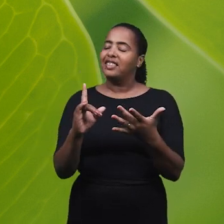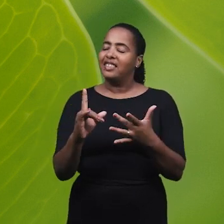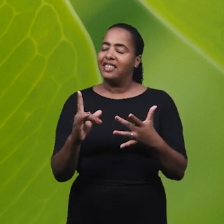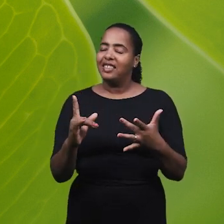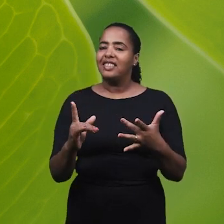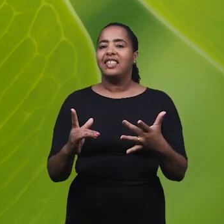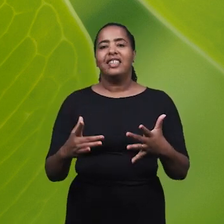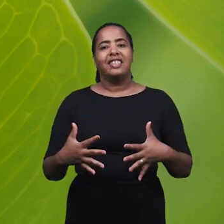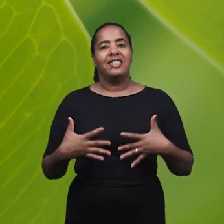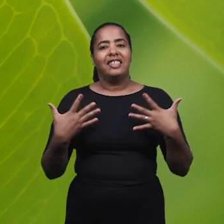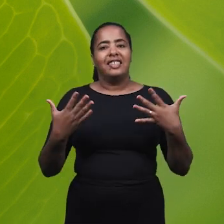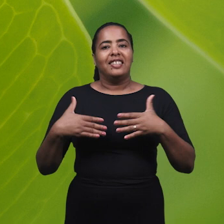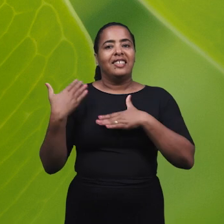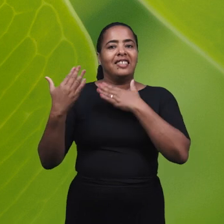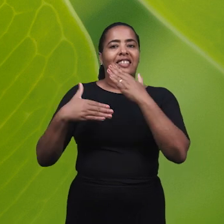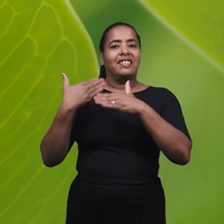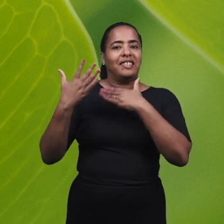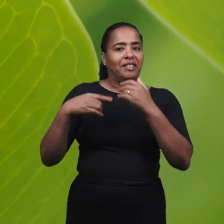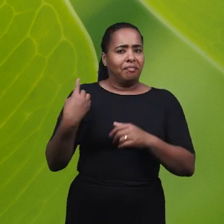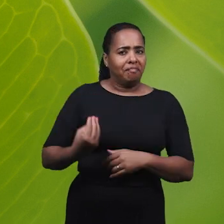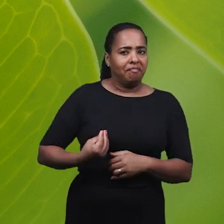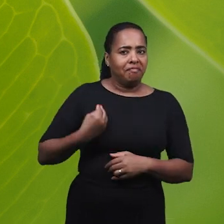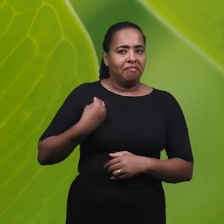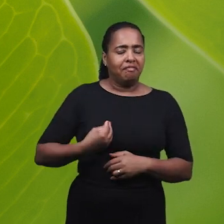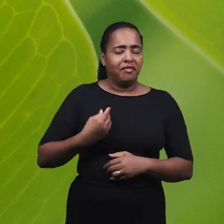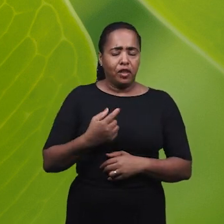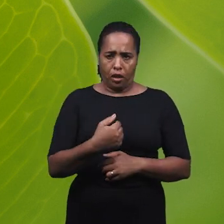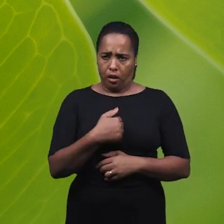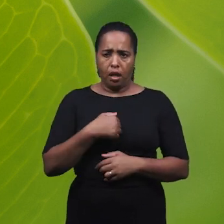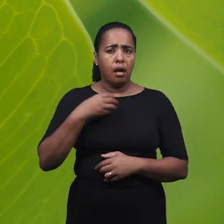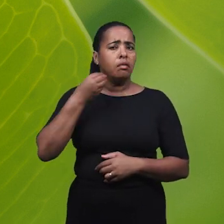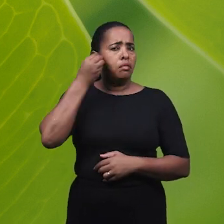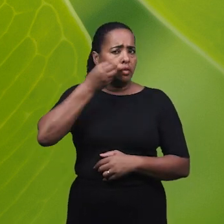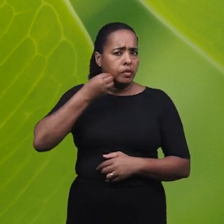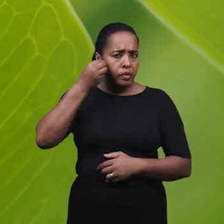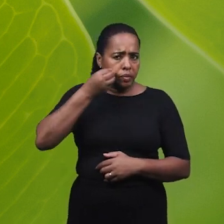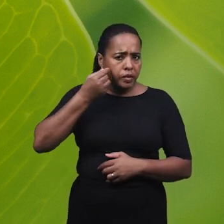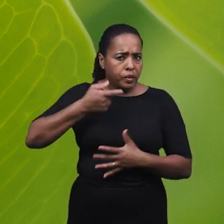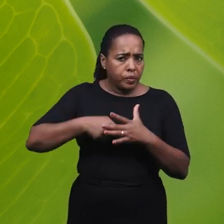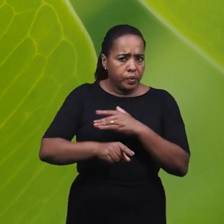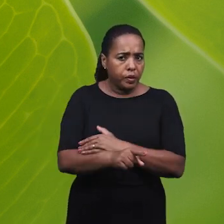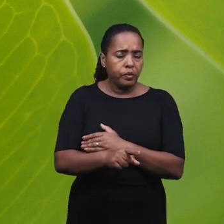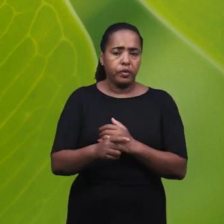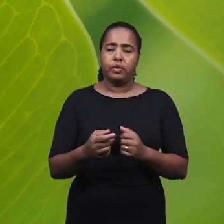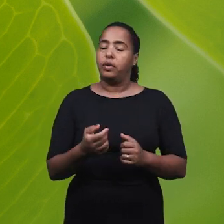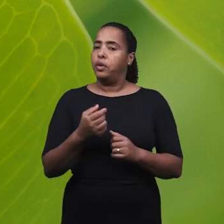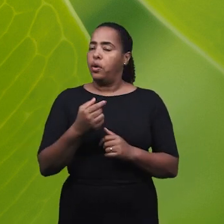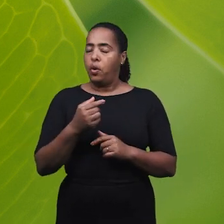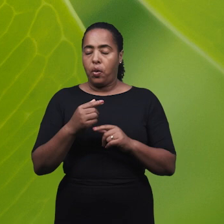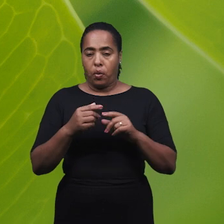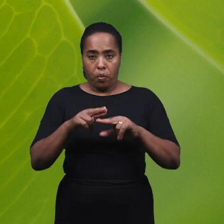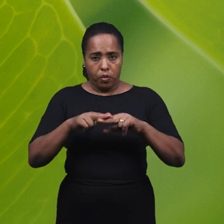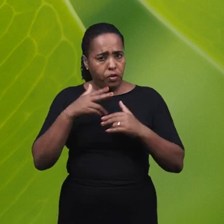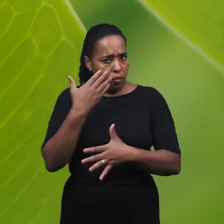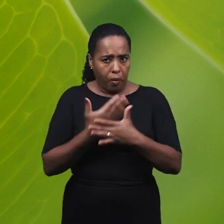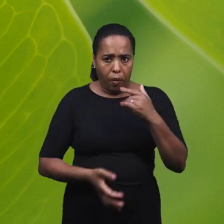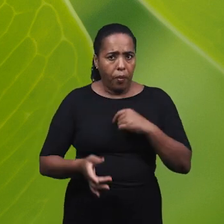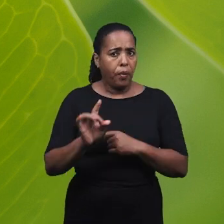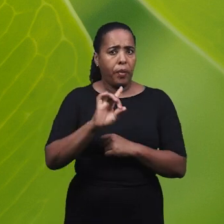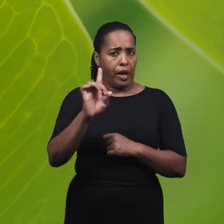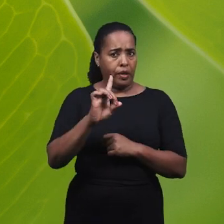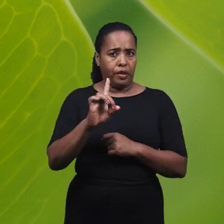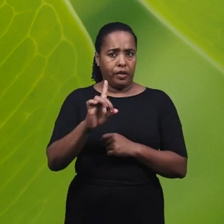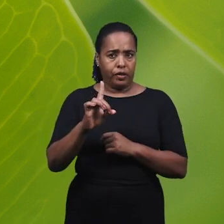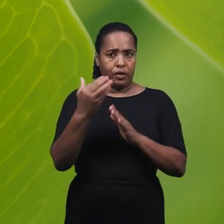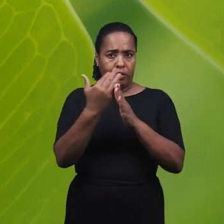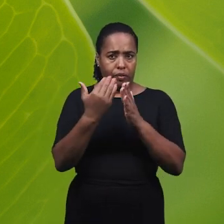de Dieu. C'est très édifiant pour nos vies. Nous avons beaucoup d'expérience. Pour cela, ne